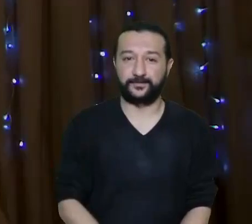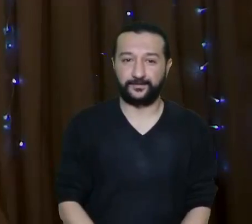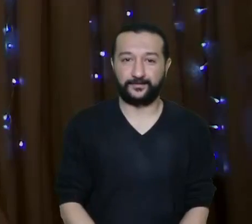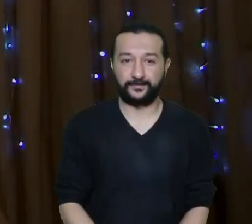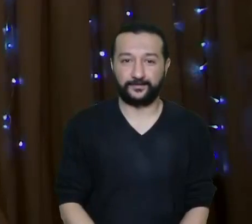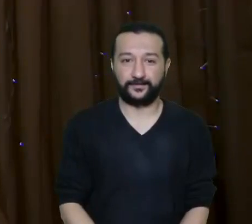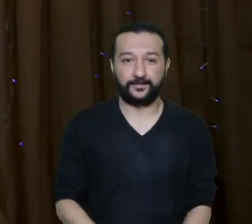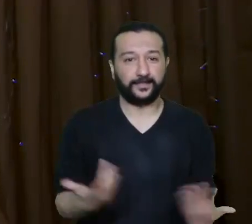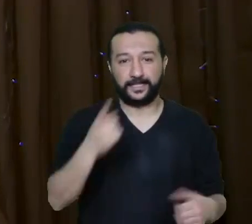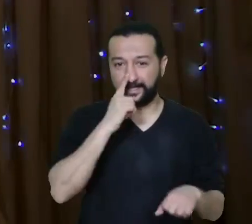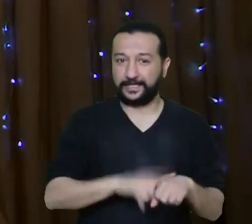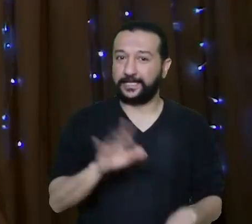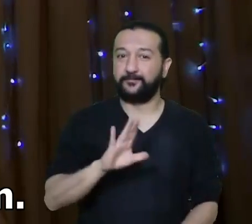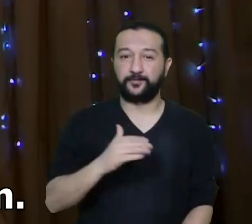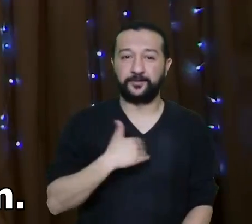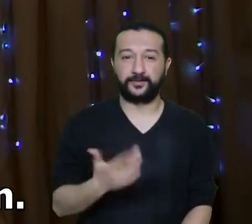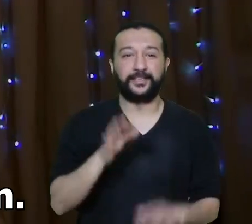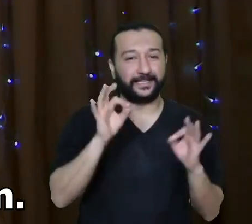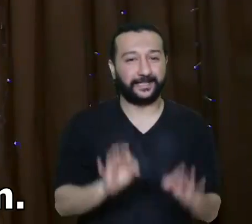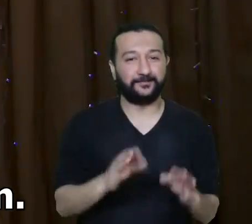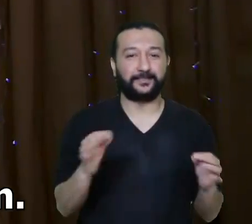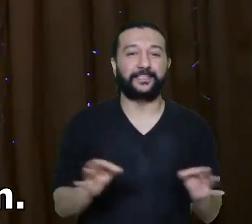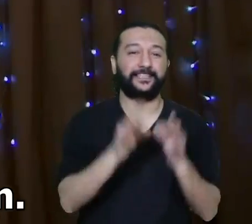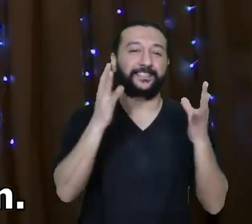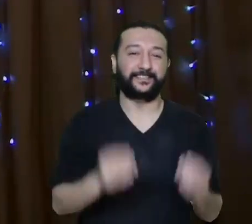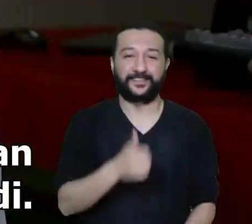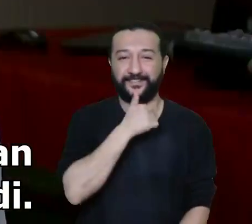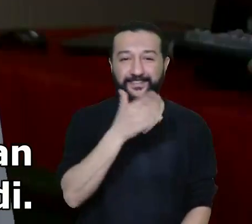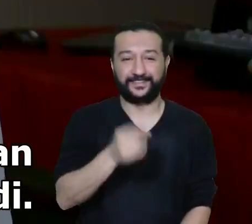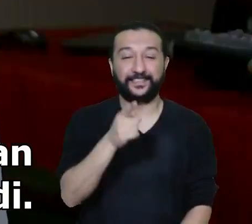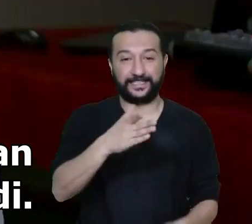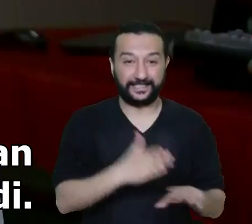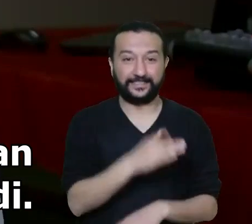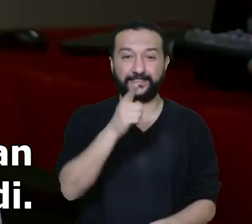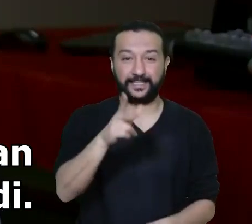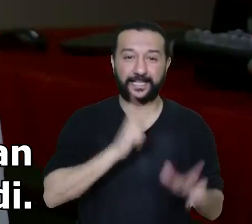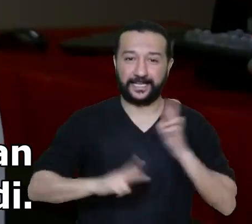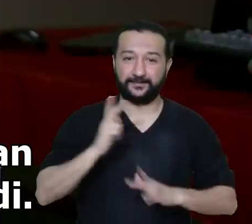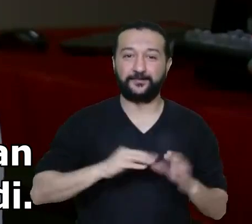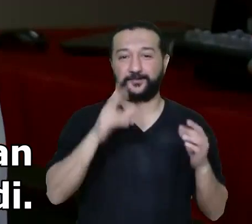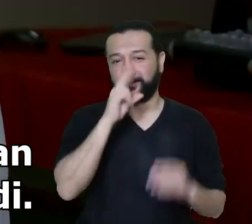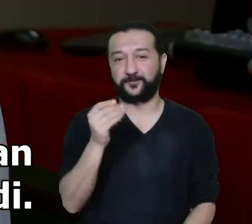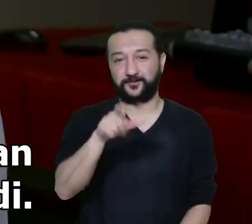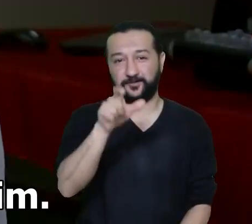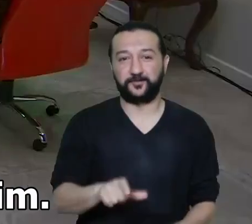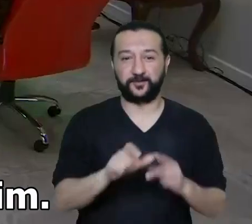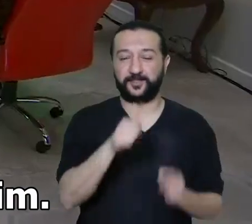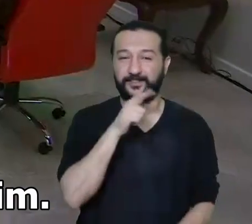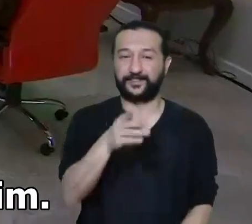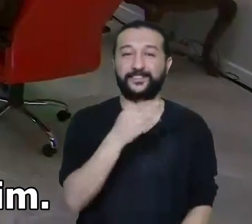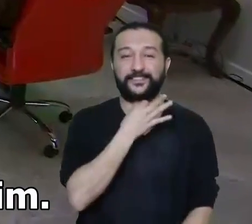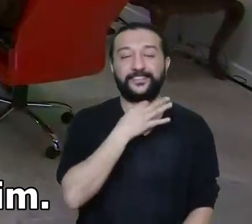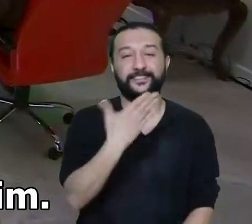Aa, inanmıyorum. Tamamen pişadım ben. Yani gerçekten kıyafet falan çok hoş olmuş Şükrü Efendi.